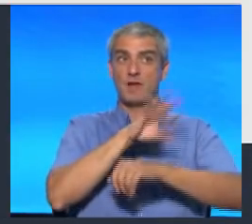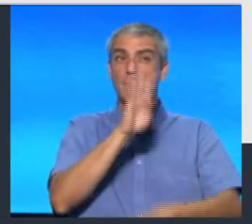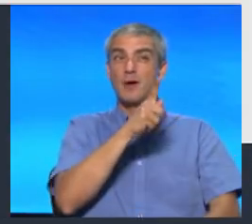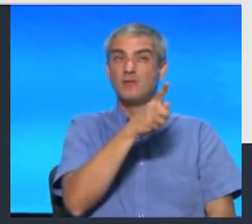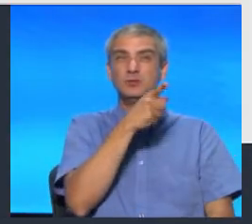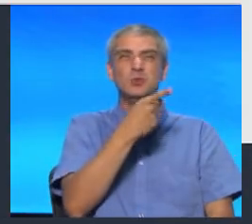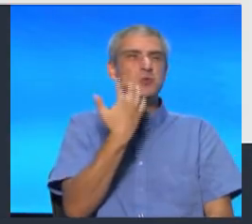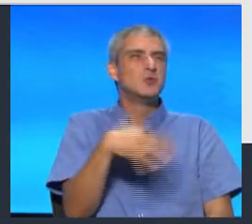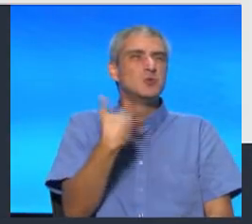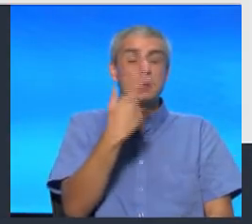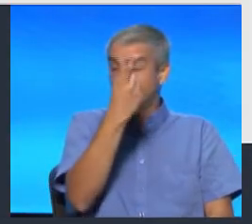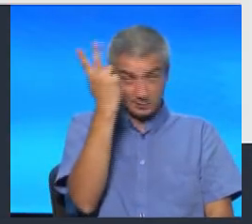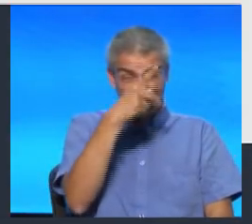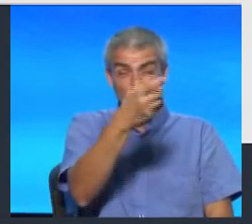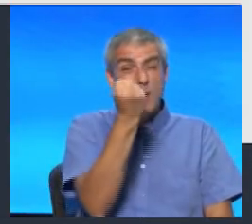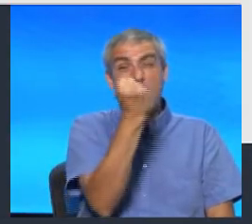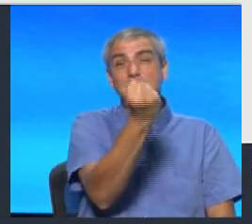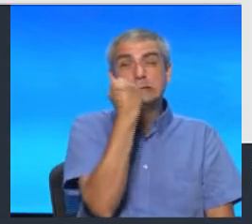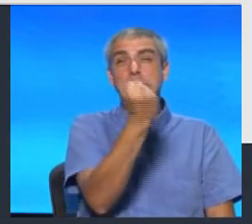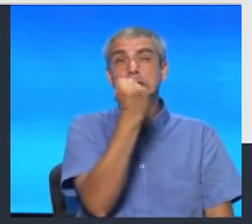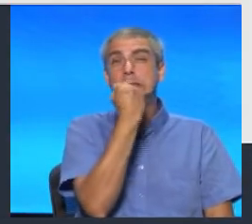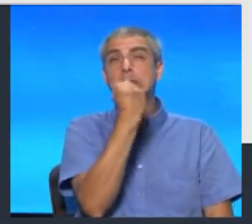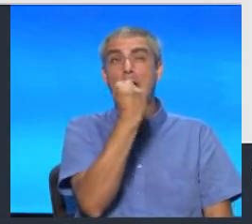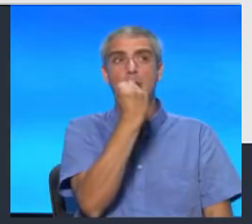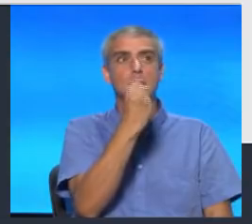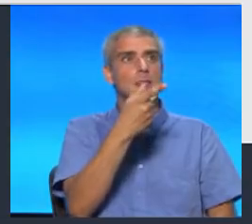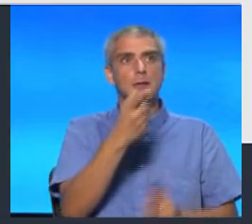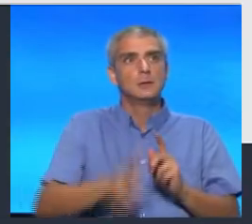וברקוביץ', מה זה קמצן שתביני? כן, היה מוציא